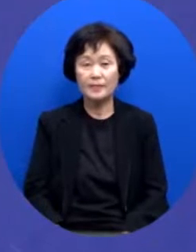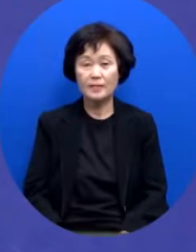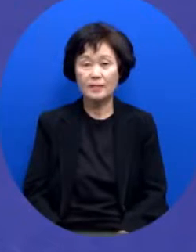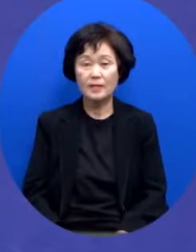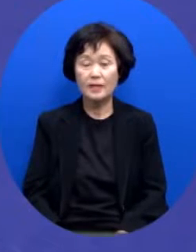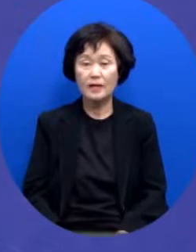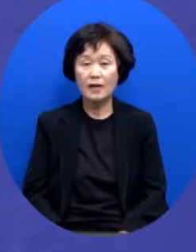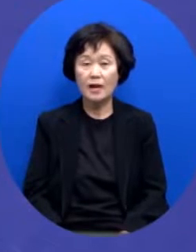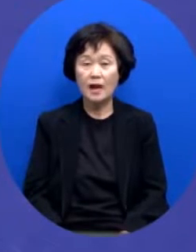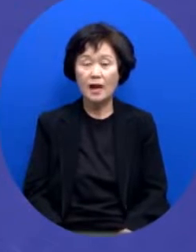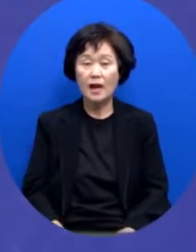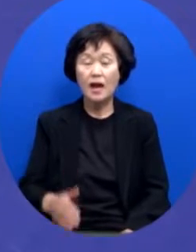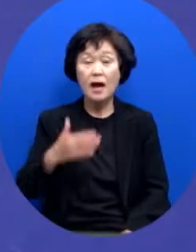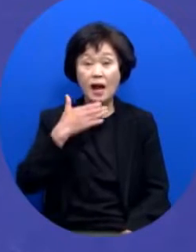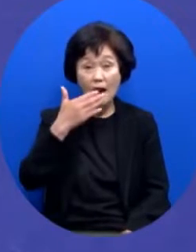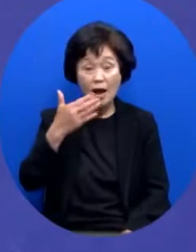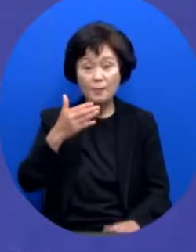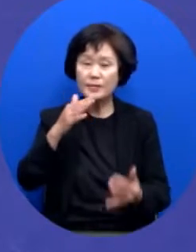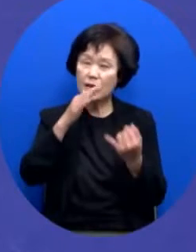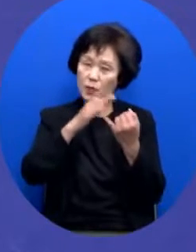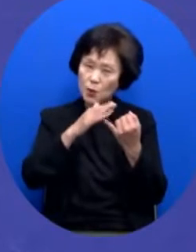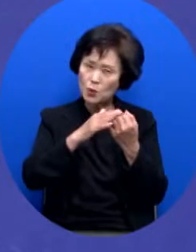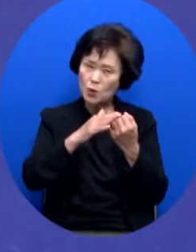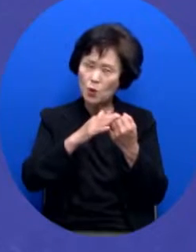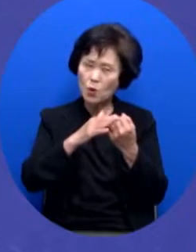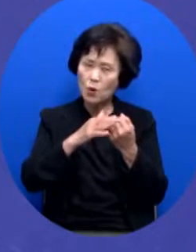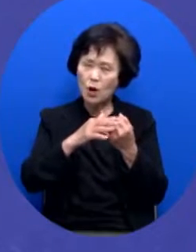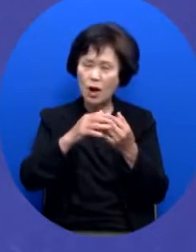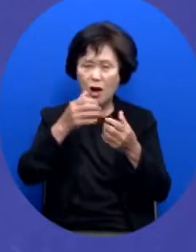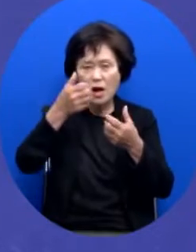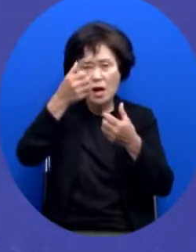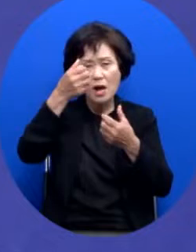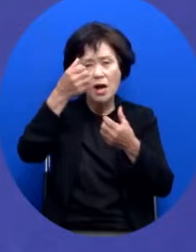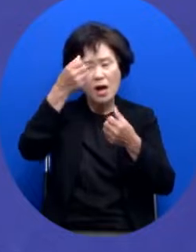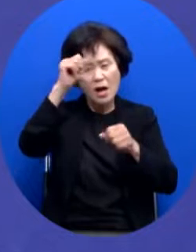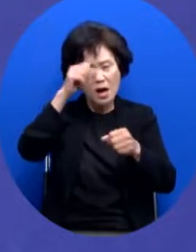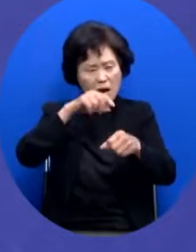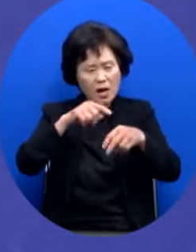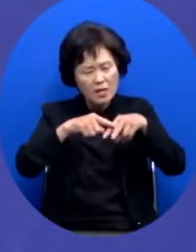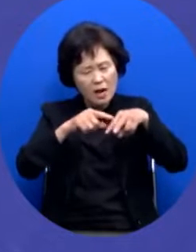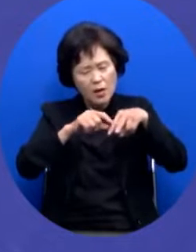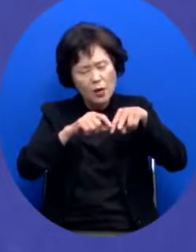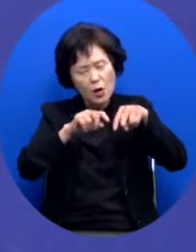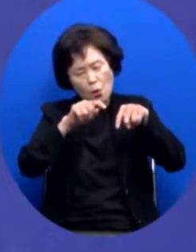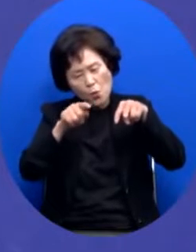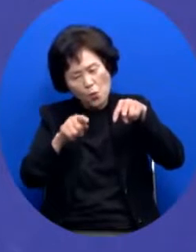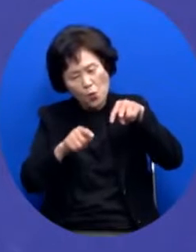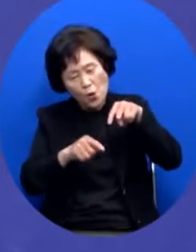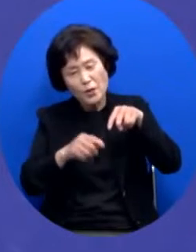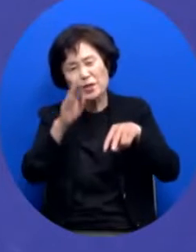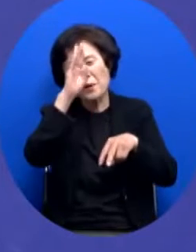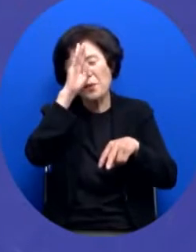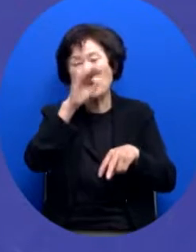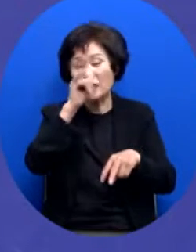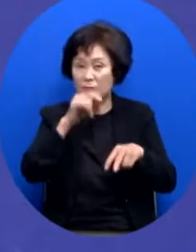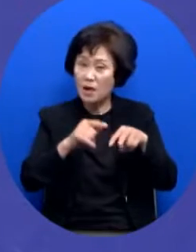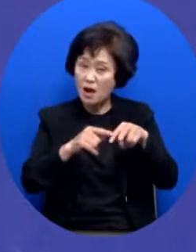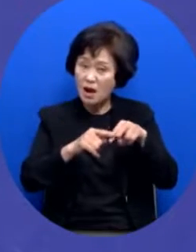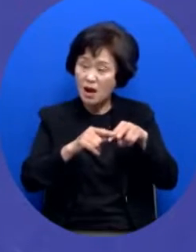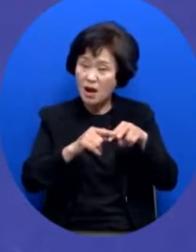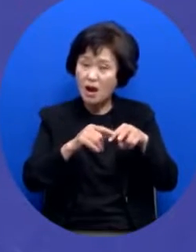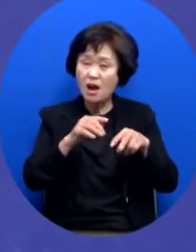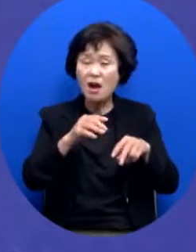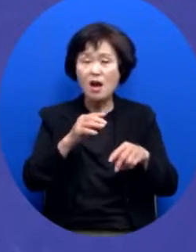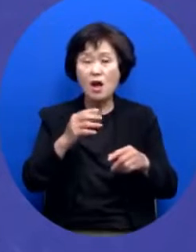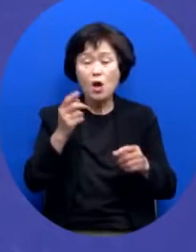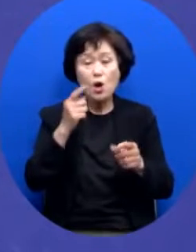마다가스카르에 사는 한 9살 소녀가 점점 다리가 휘는 병을 앓고 있습니다. 그런데 이 소녀가 다리 수술을 받을 수 있는